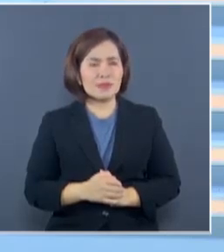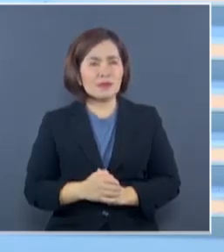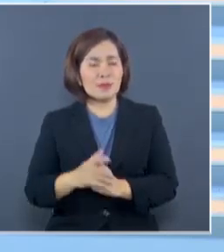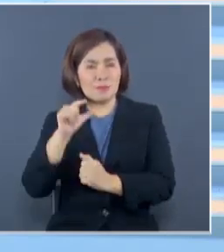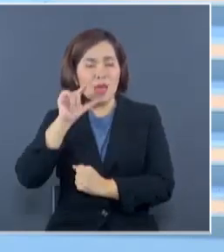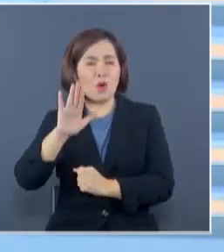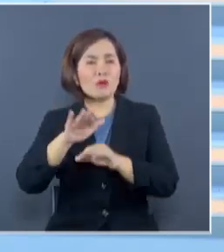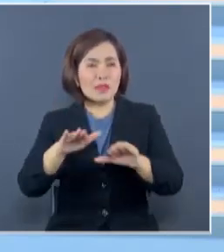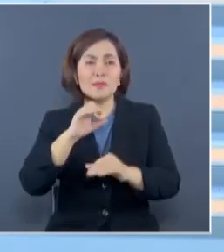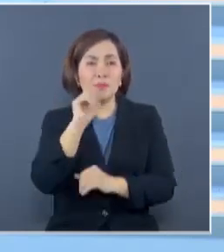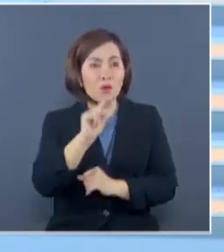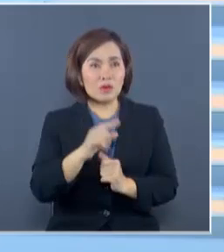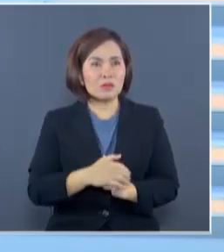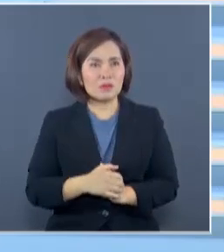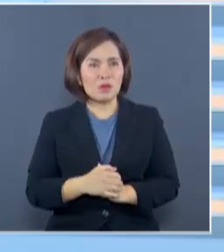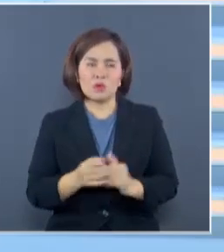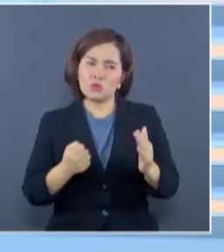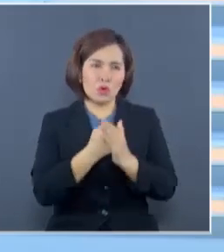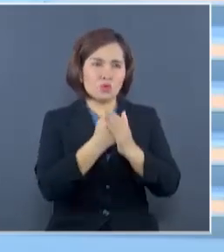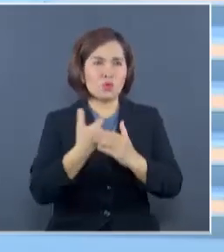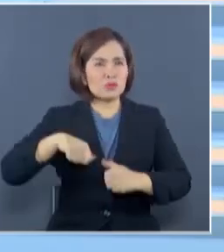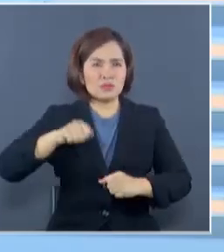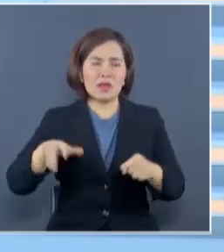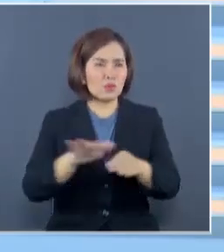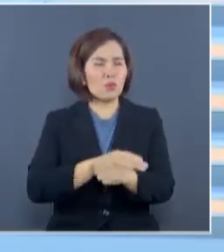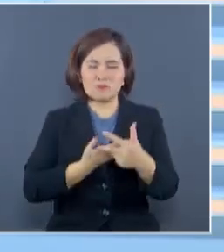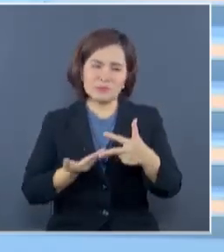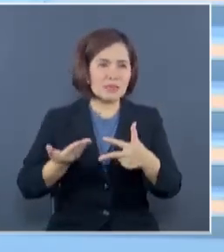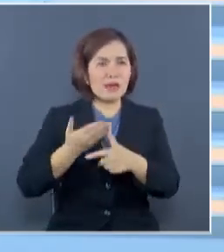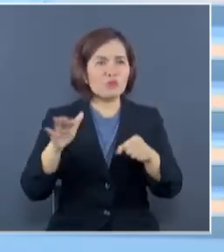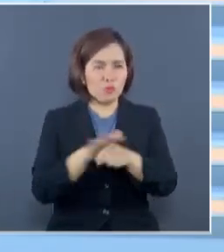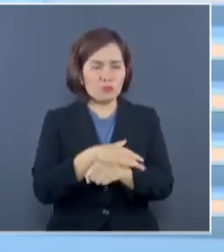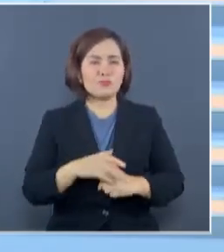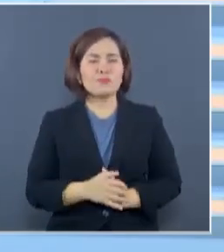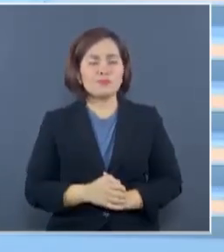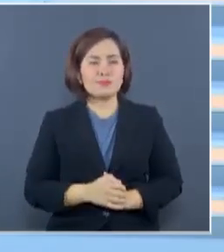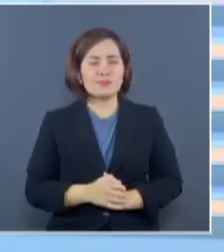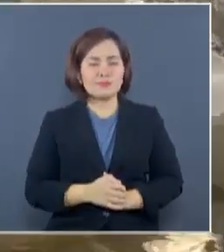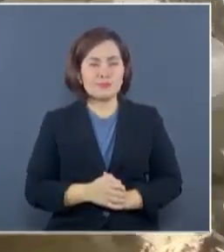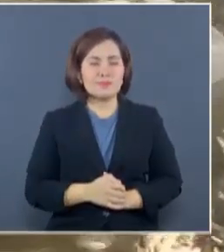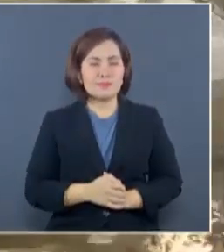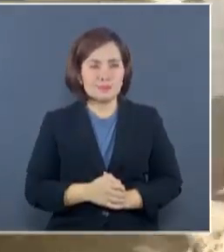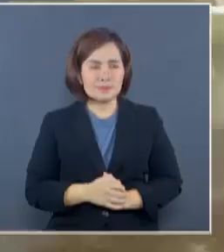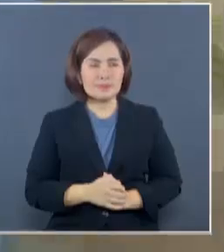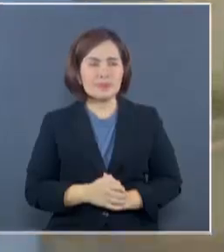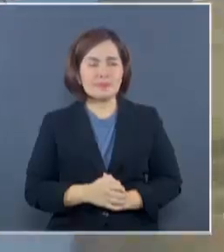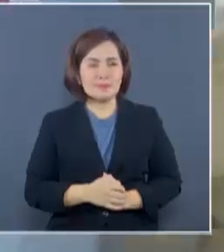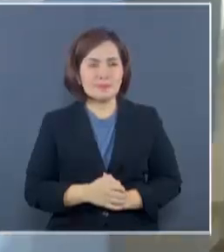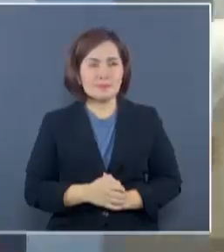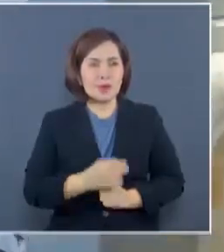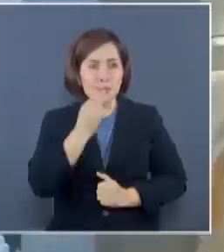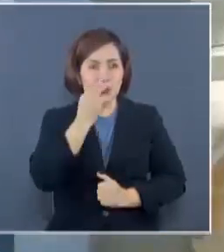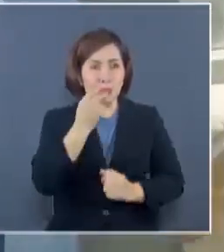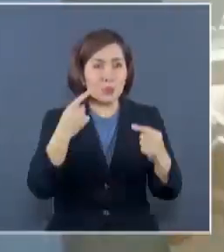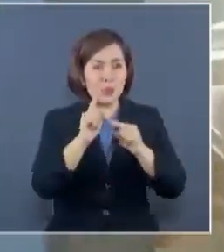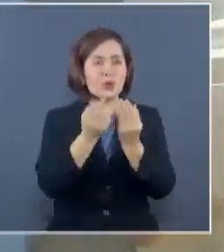ชมพู่ก็ประกาศเลยจะสู้คดีทั้งสามศาลสองฝ่ายสู้คดีกันสามศาลอยู่แล้วละครับคุณผู้ชมครับแต่ว่าก่อนอื่นเลยคุณผู้ชมเราไปเริ่มกัน